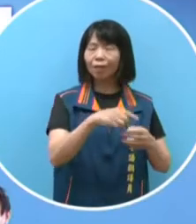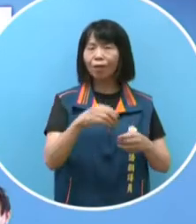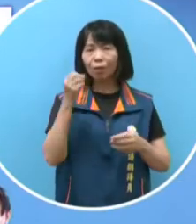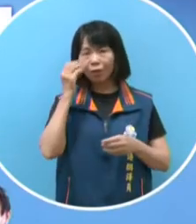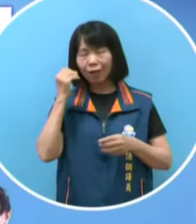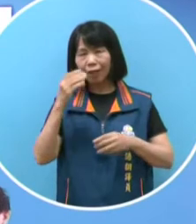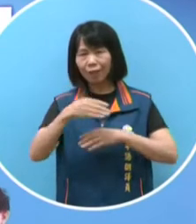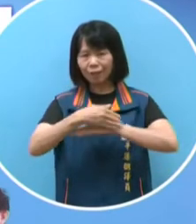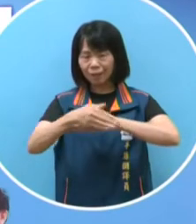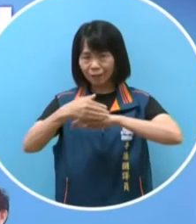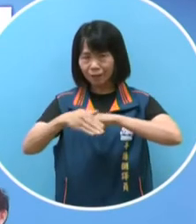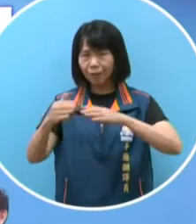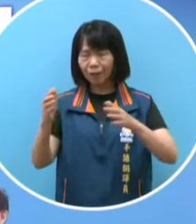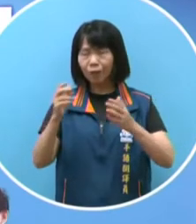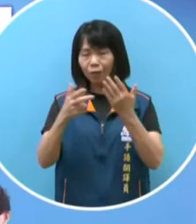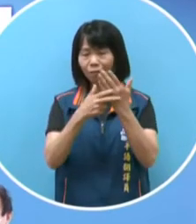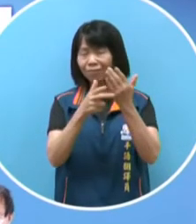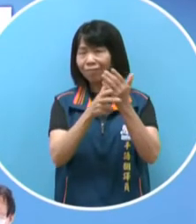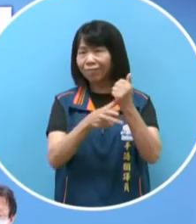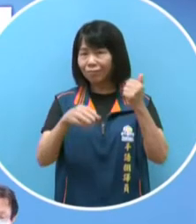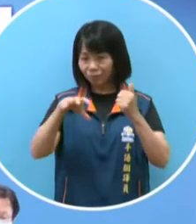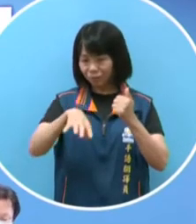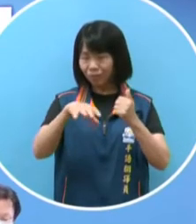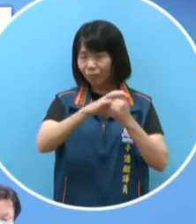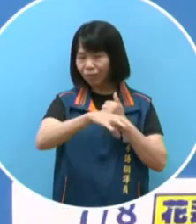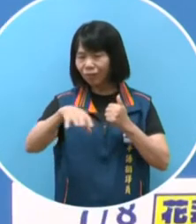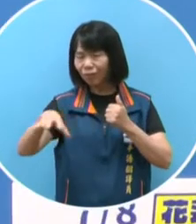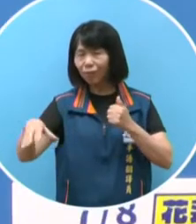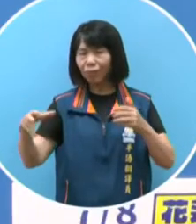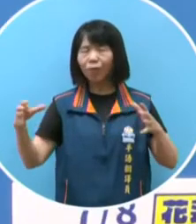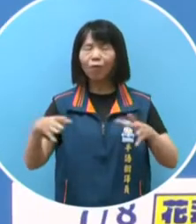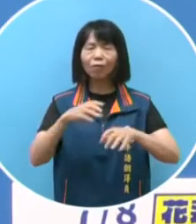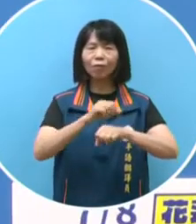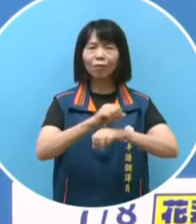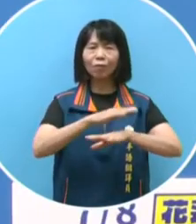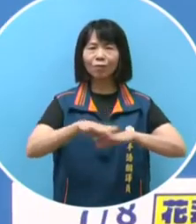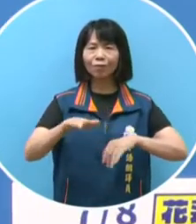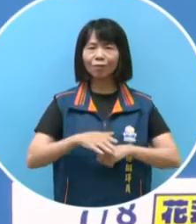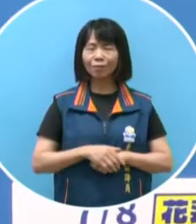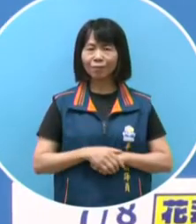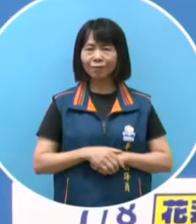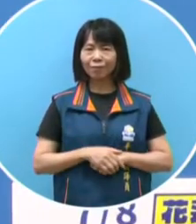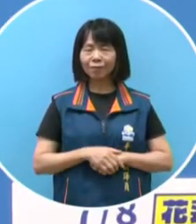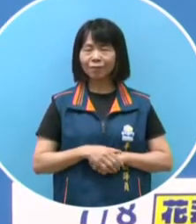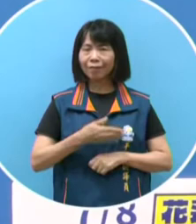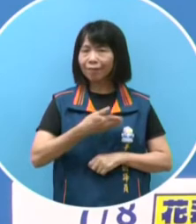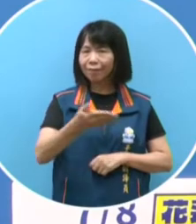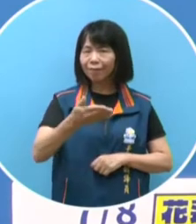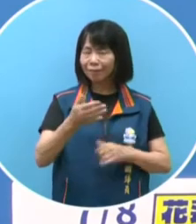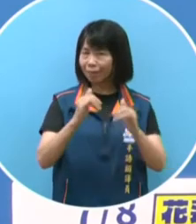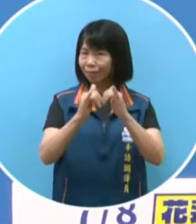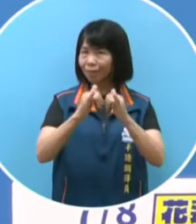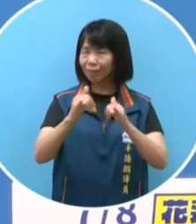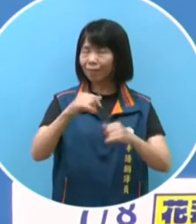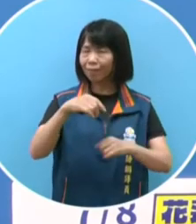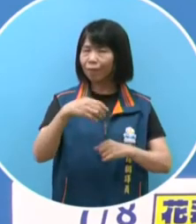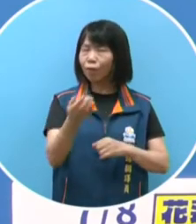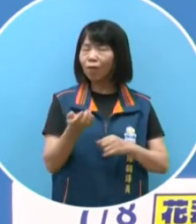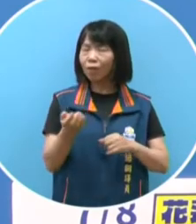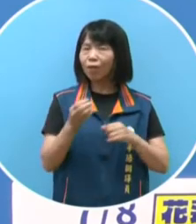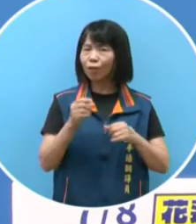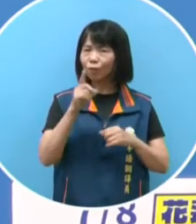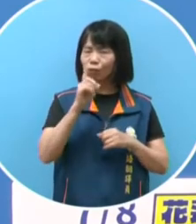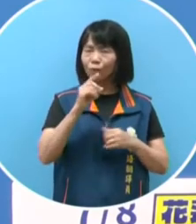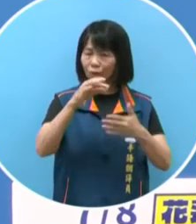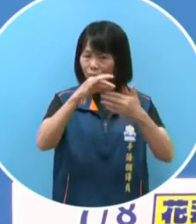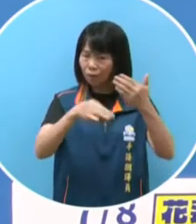们13乡镇的卫生所会来合作，让我们所有的乡亲，就是刚才正伟讲的资格